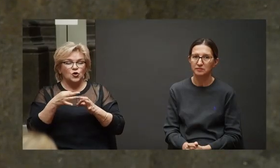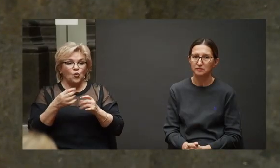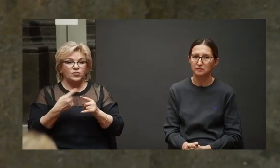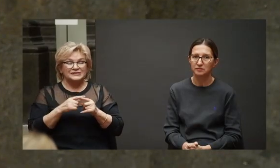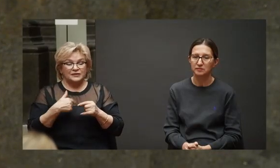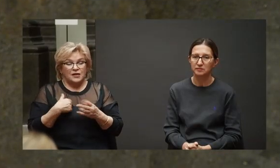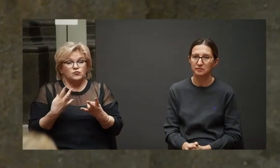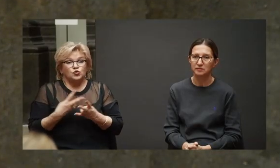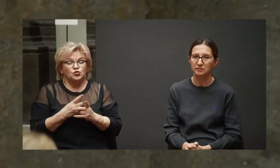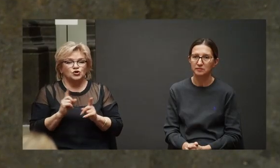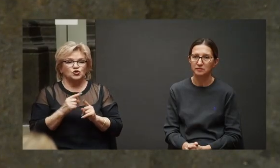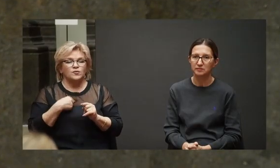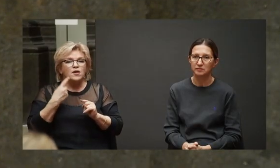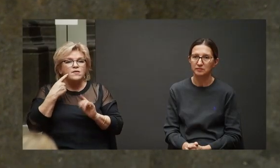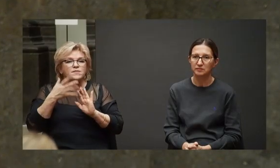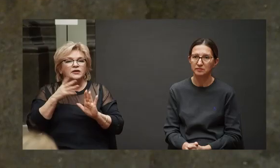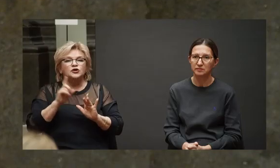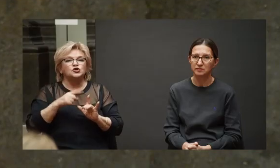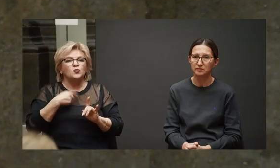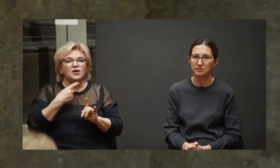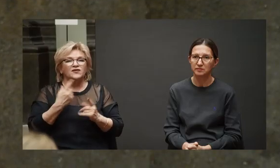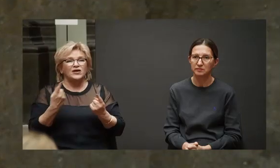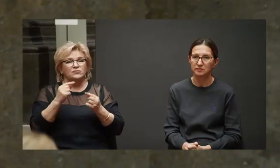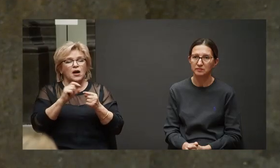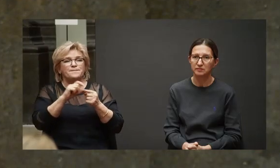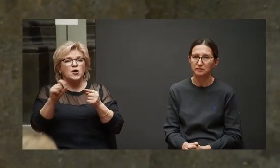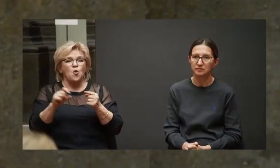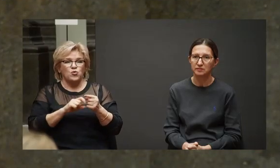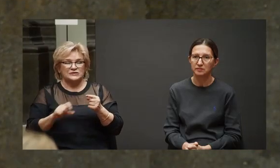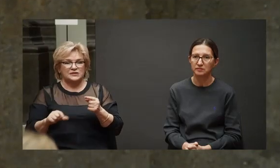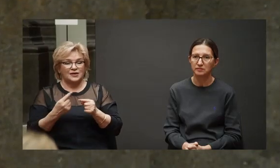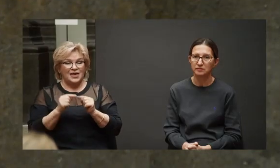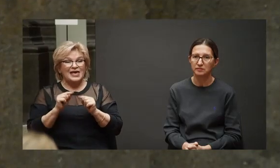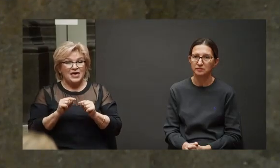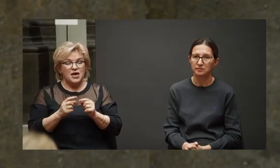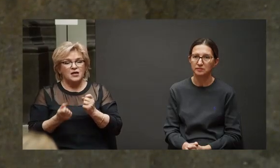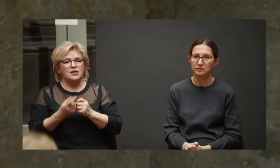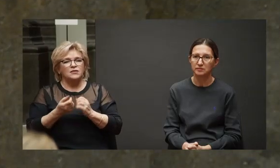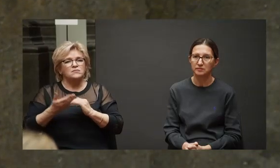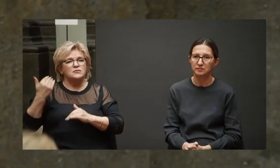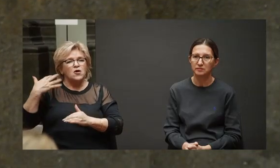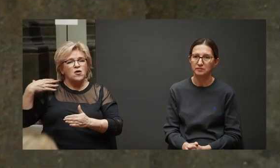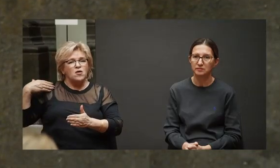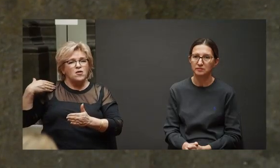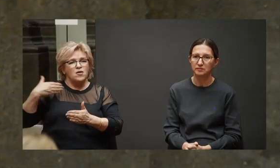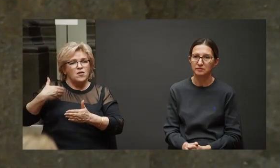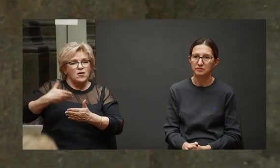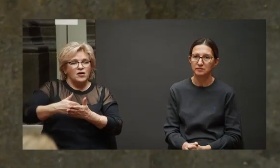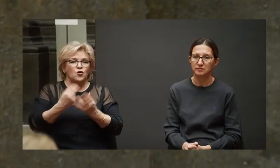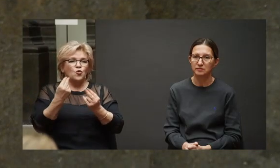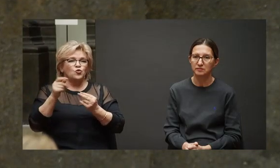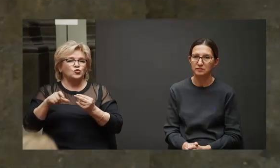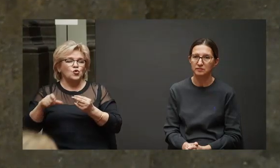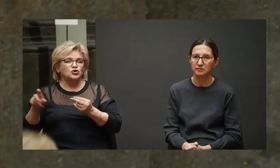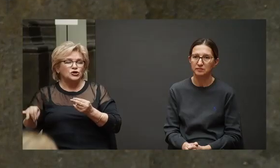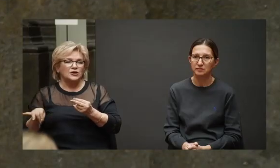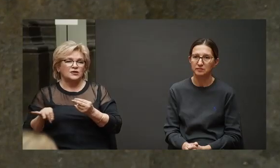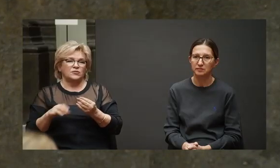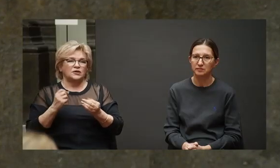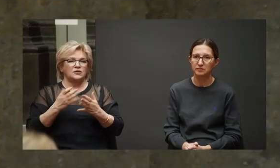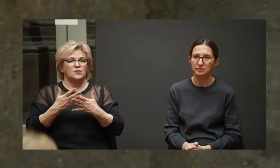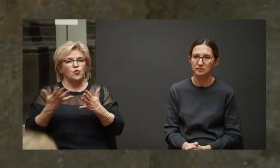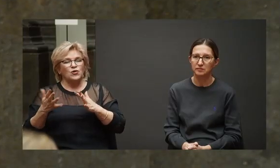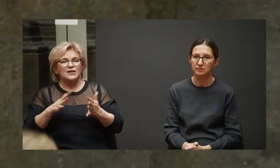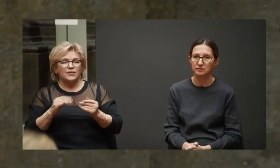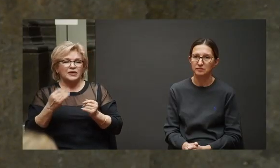нам нужны для того, чтобы понять, что мы говорим прозой. И эта проза создавалась многие века художниками, более